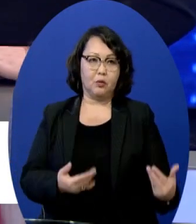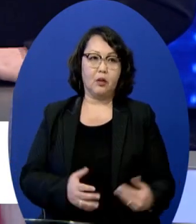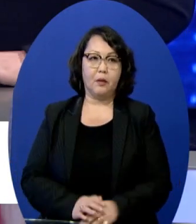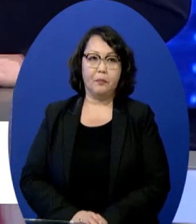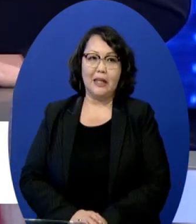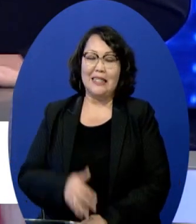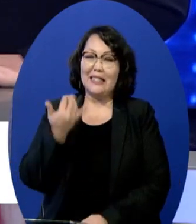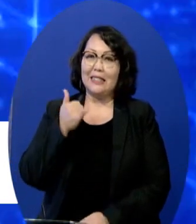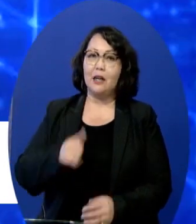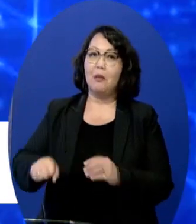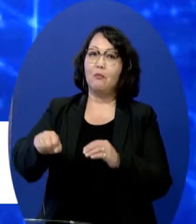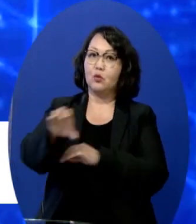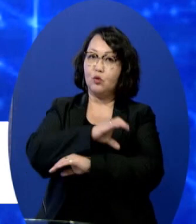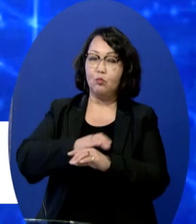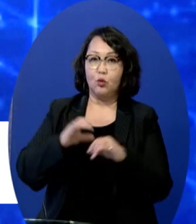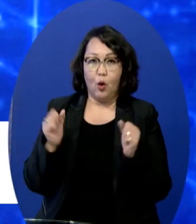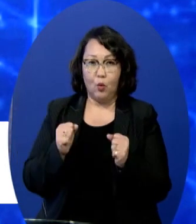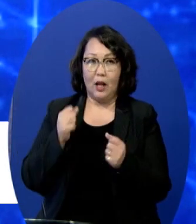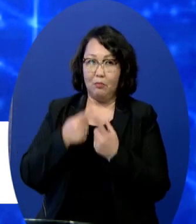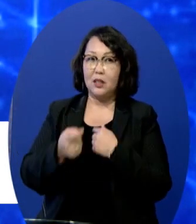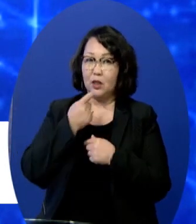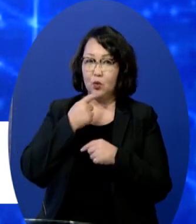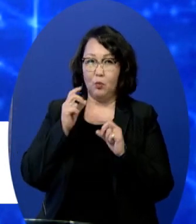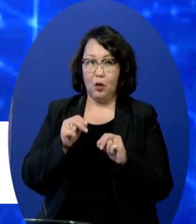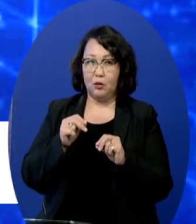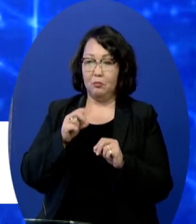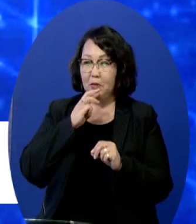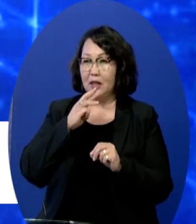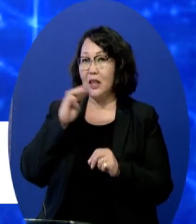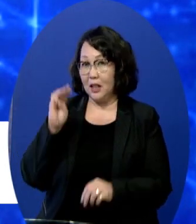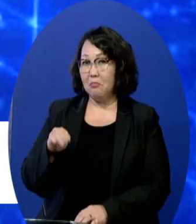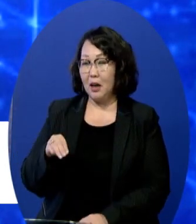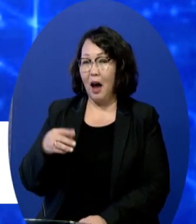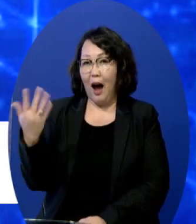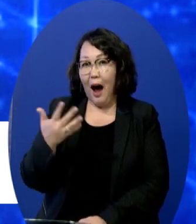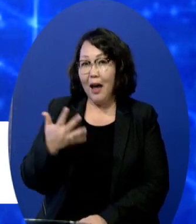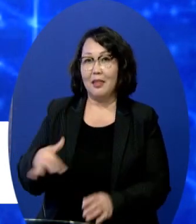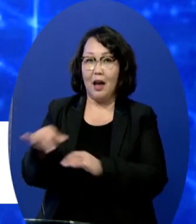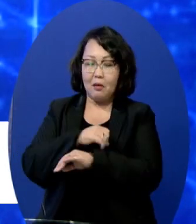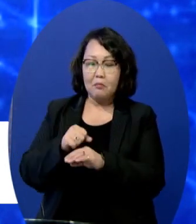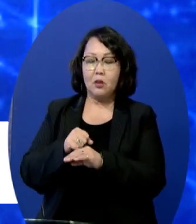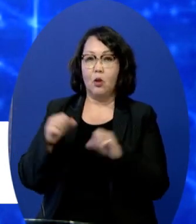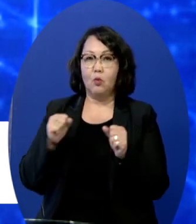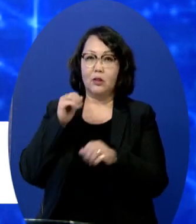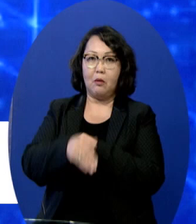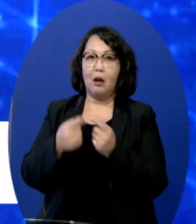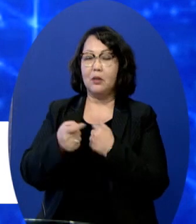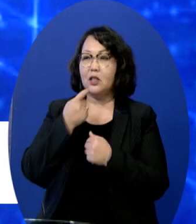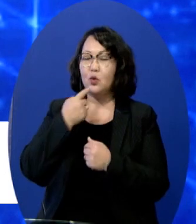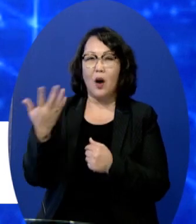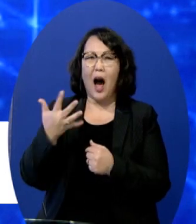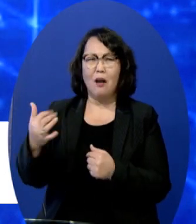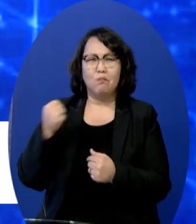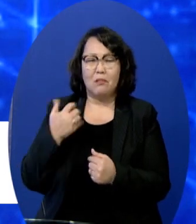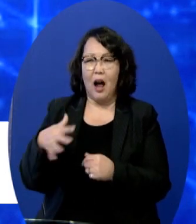Зарим аймаг сумдад одоо үйлчлэлт бас нэлээд хүндэрч магддаг байгаа юм мэдээлэл өгш үүтэй. Одоо яг аль аль аймаг сумдад одоо үйлчлэлт өрнө хүндрэх төлөвтэй байна одоогийн